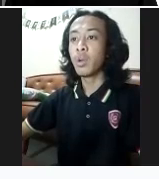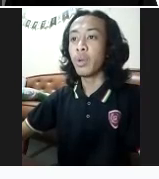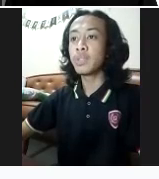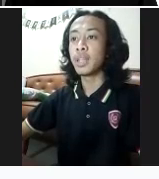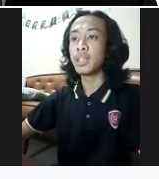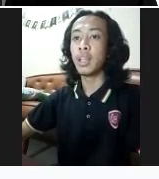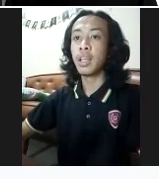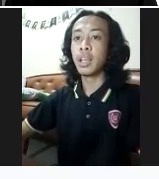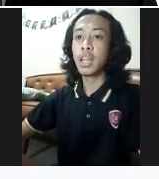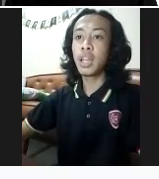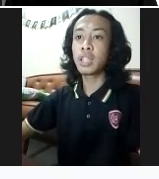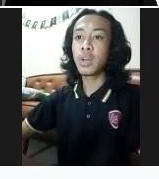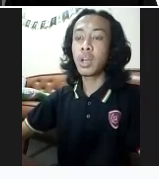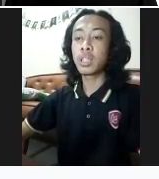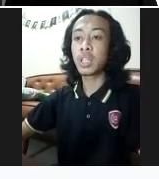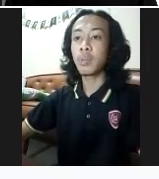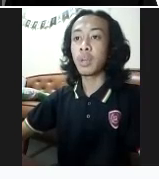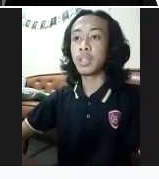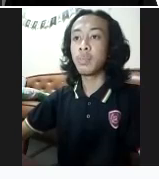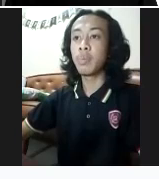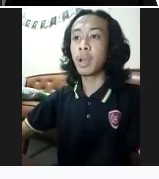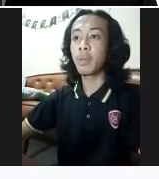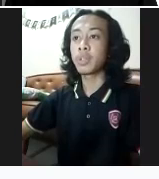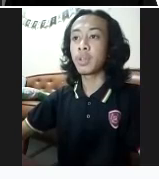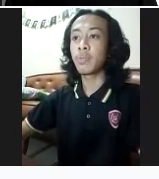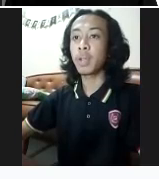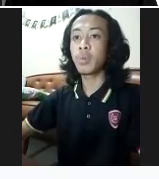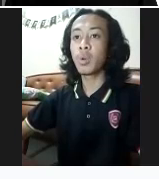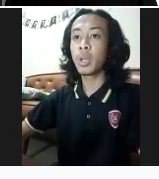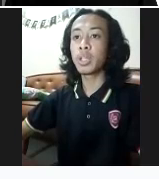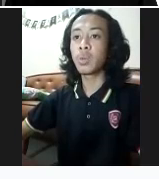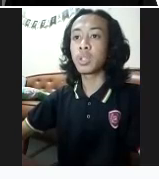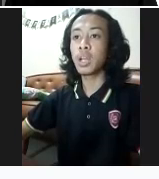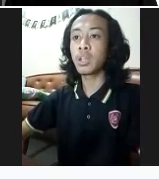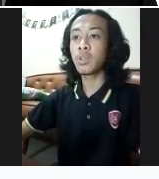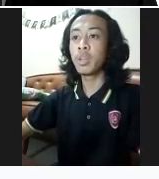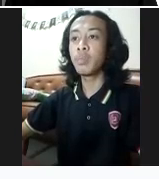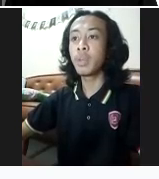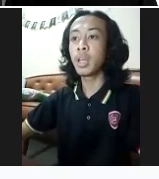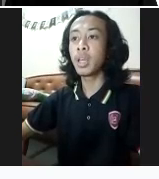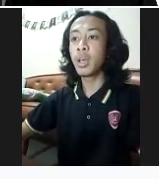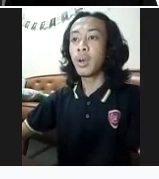Goiás, Brazil. Ia dirancang oleh arsitek Brazil pemenang Pritzker Prize Paulo Mendes da Rocha. Stadium ini